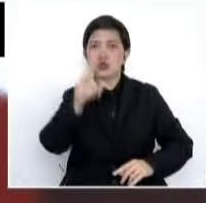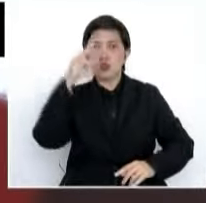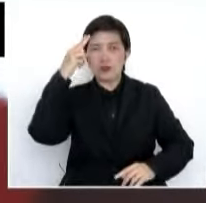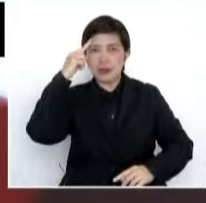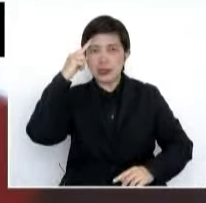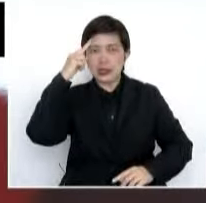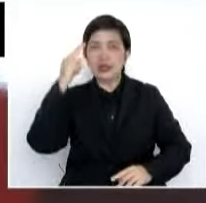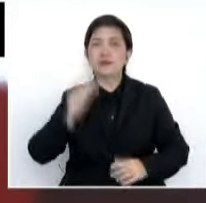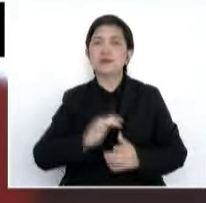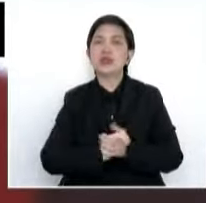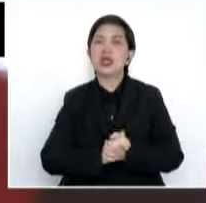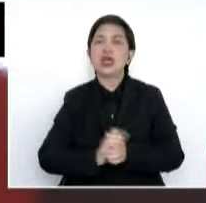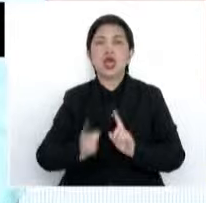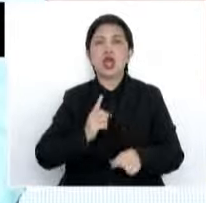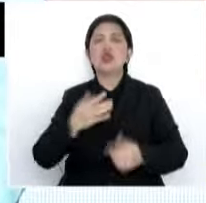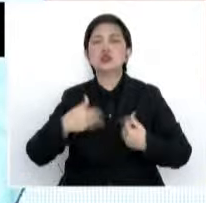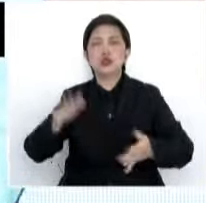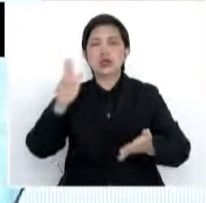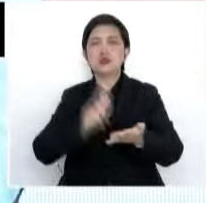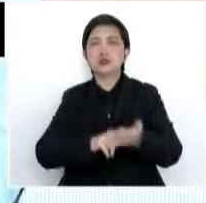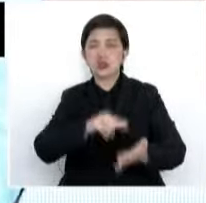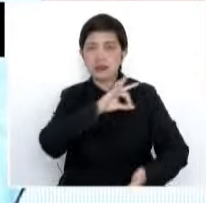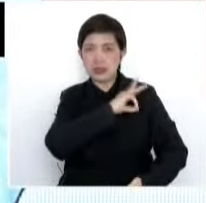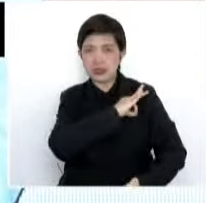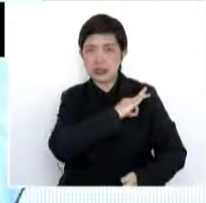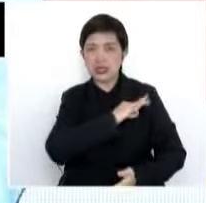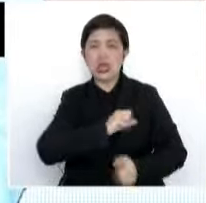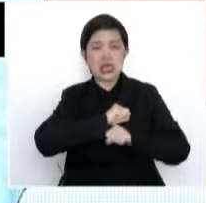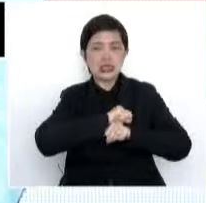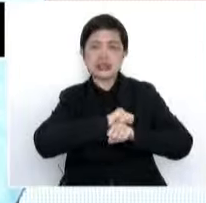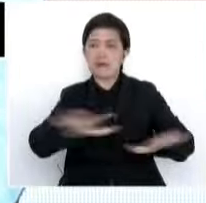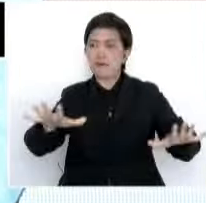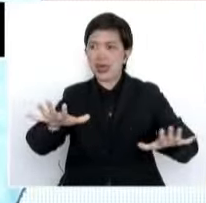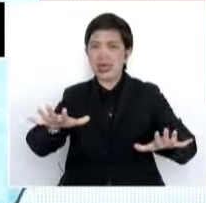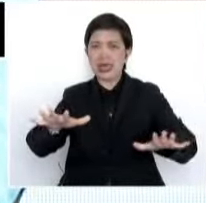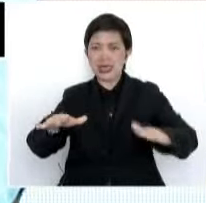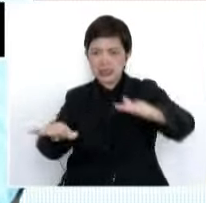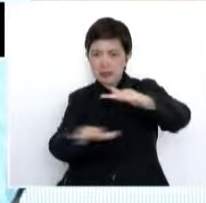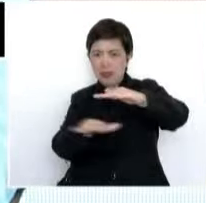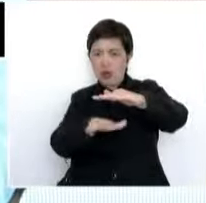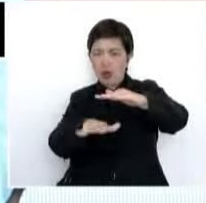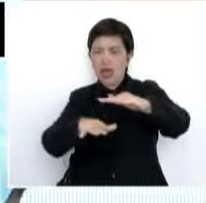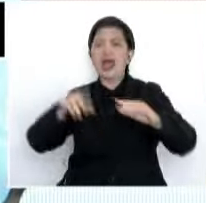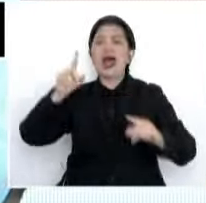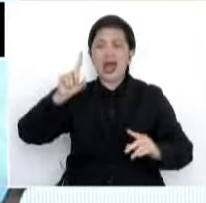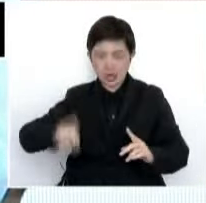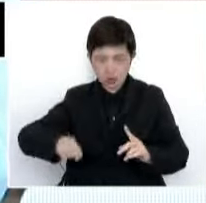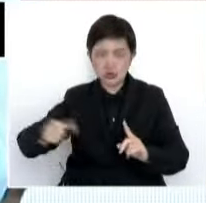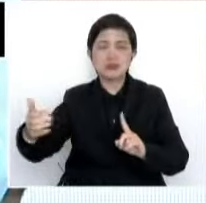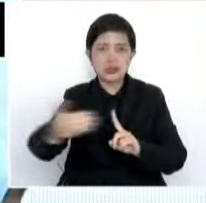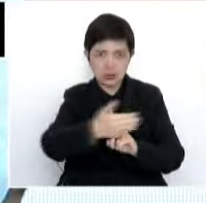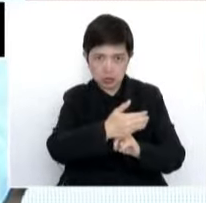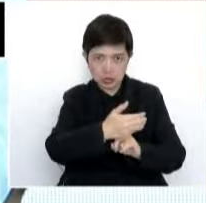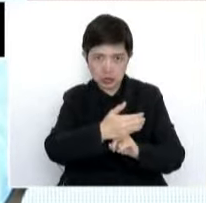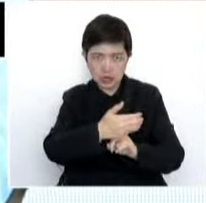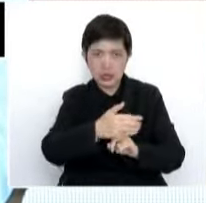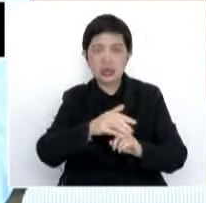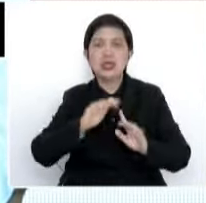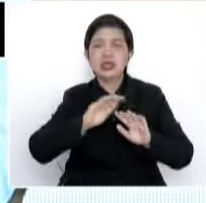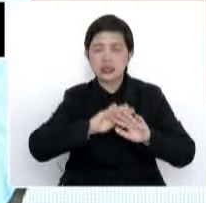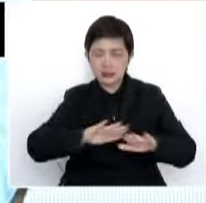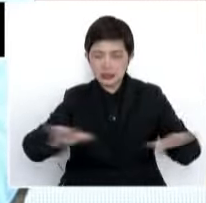pemimpin level presiden tentulah serempak di bawah harus mengamankan dan menjalankan dan